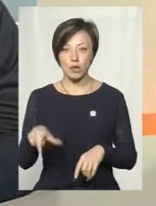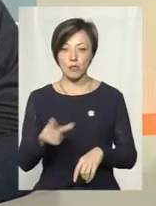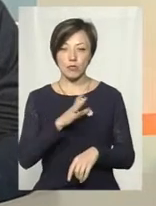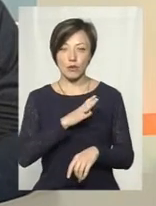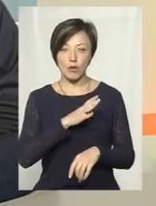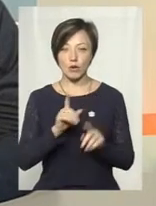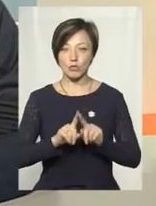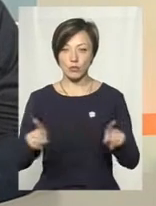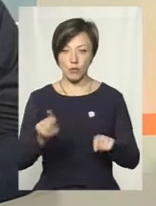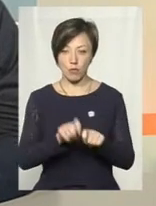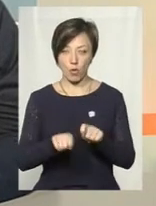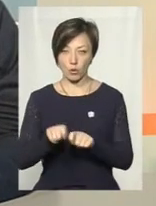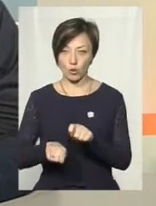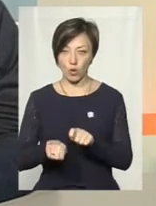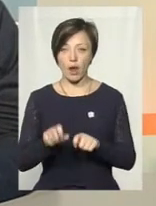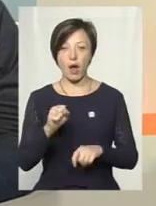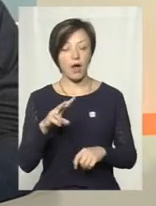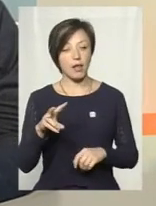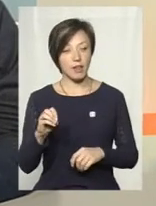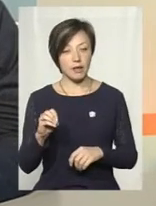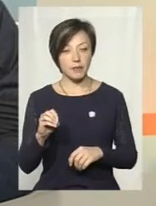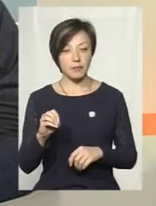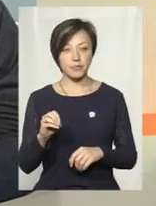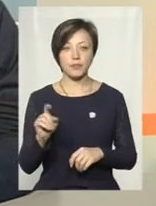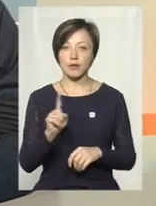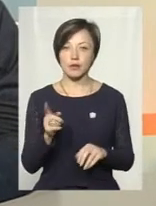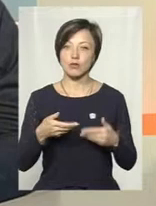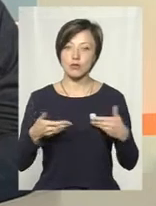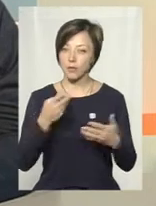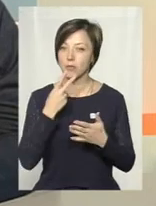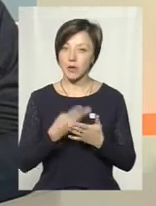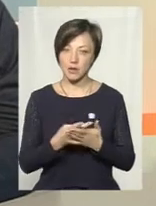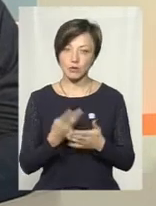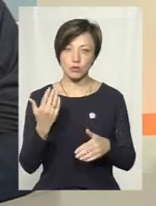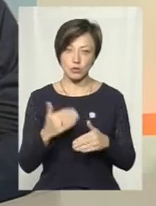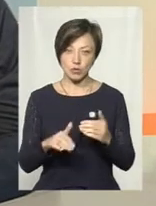на особливому контролі. Але те, що ми бачимо,